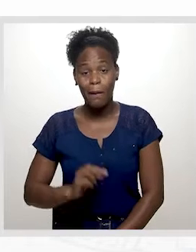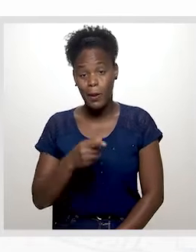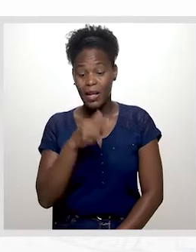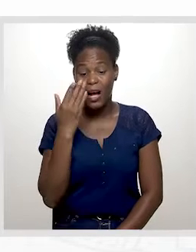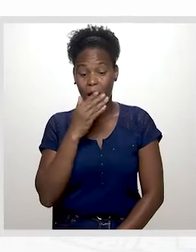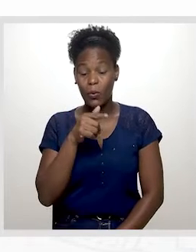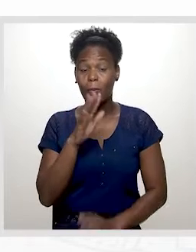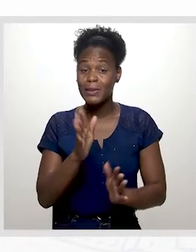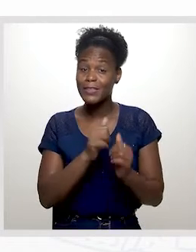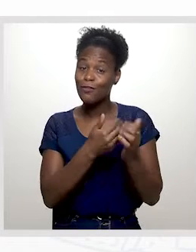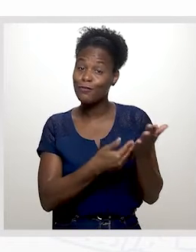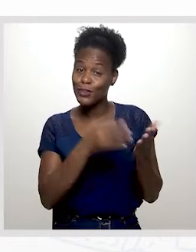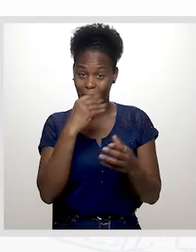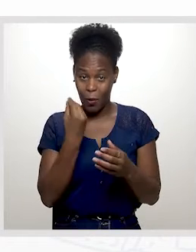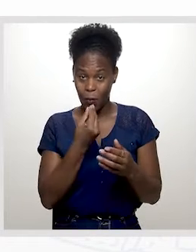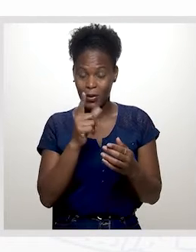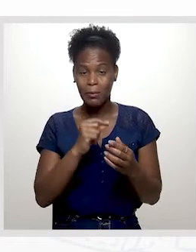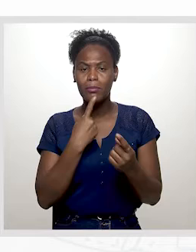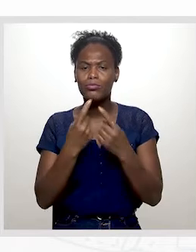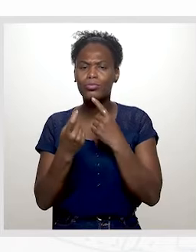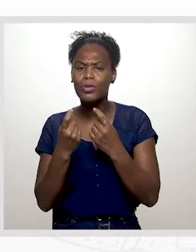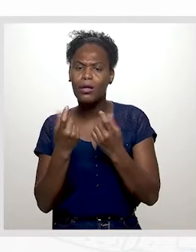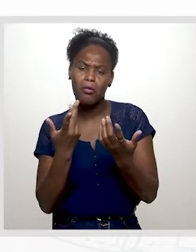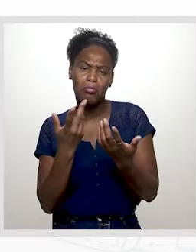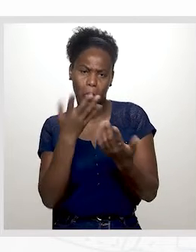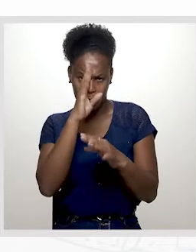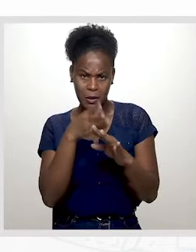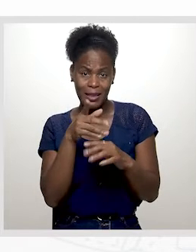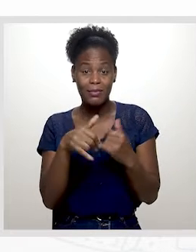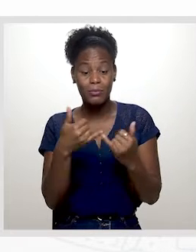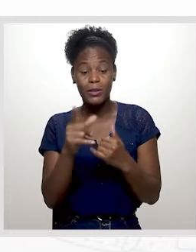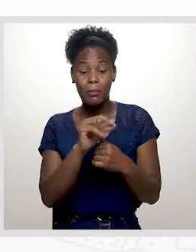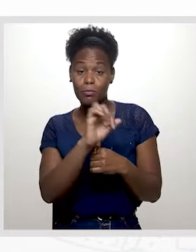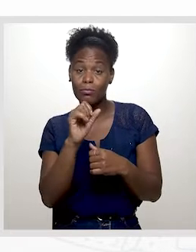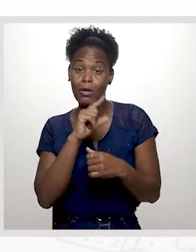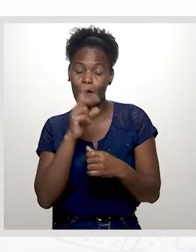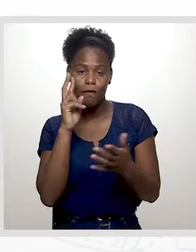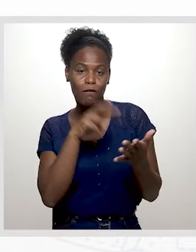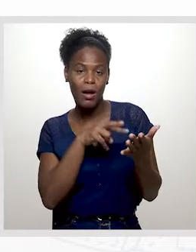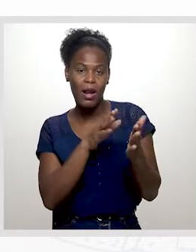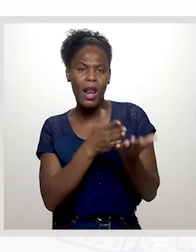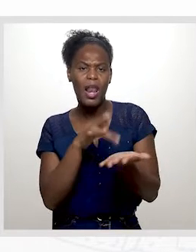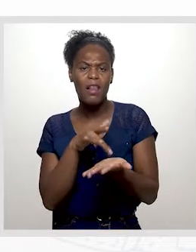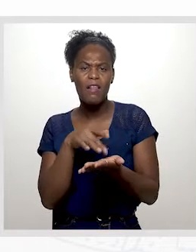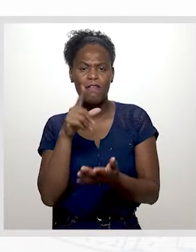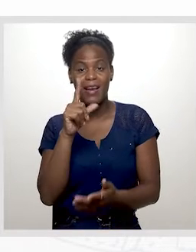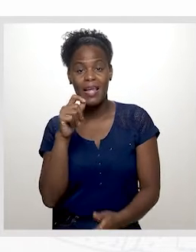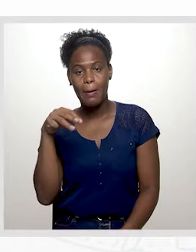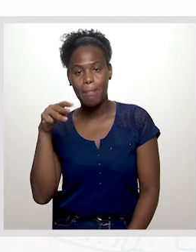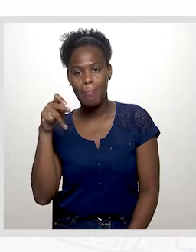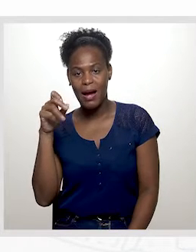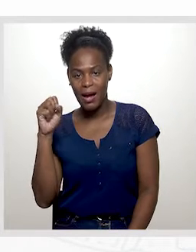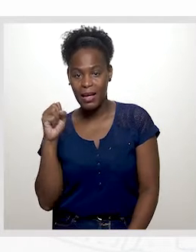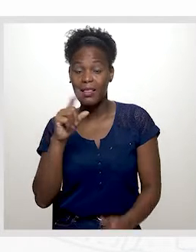cours, tu as besoin de ta fiche apprenant, interroger sur des faits. Tu peux également consulter le manuel, le MAG, le